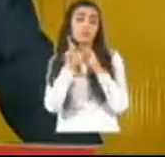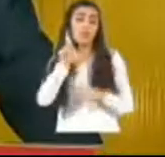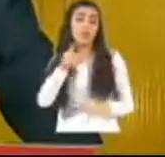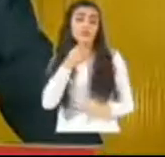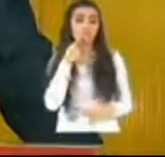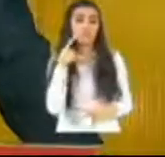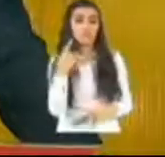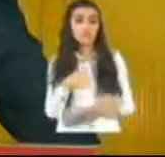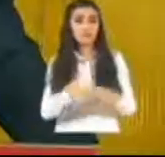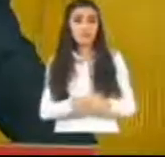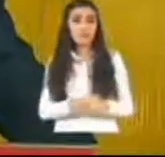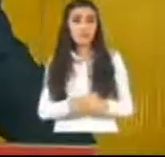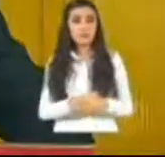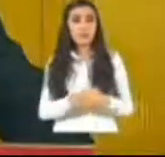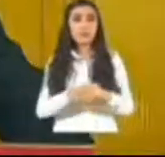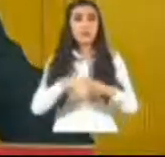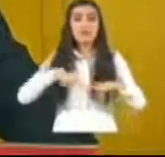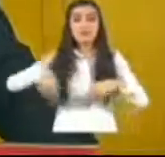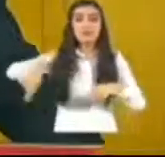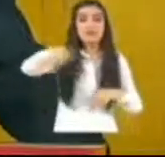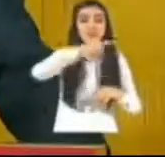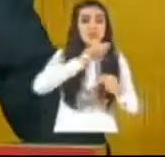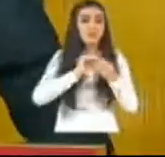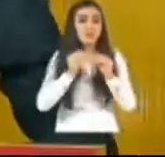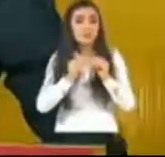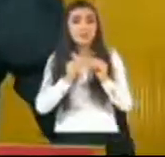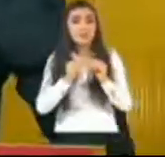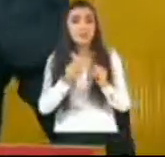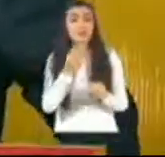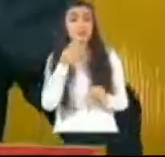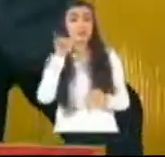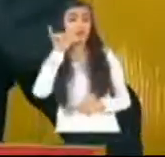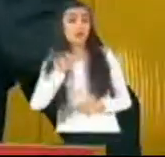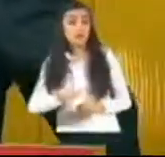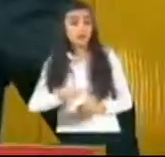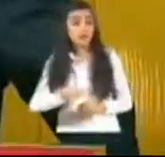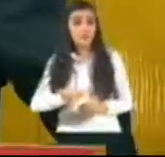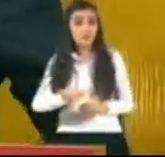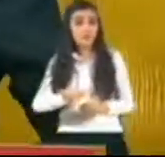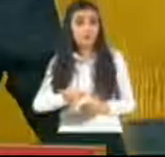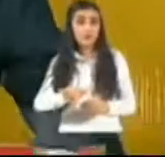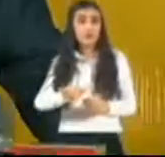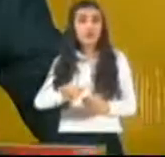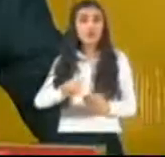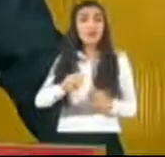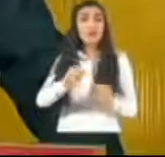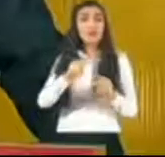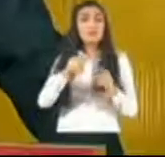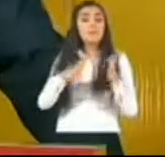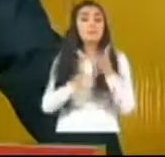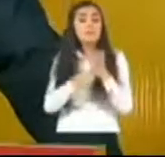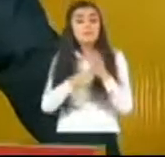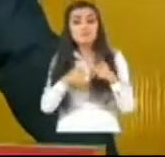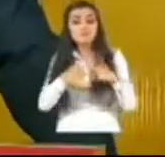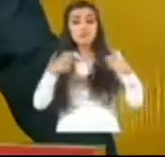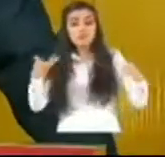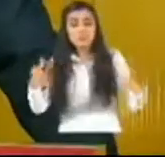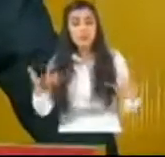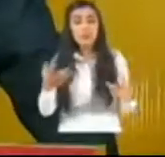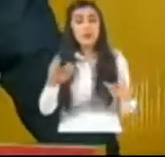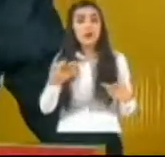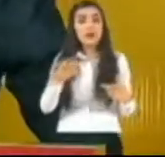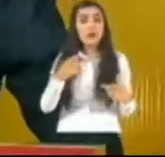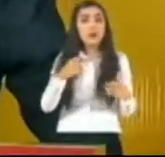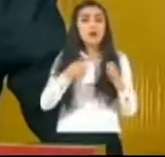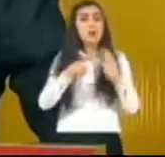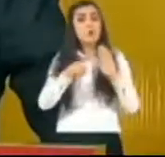çalışılmalıdır. Çevre sorunlarından kadın haklarına, teknolojik gelişmelerden pozitif ve